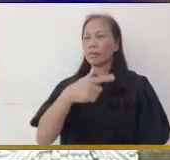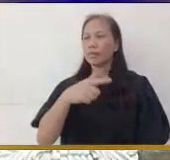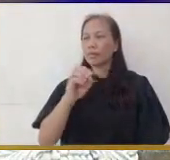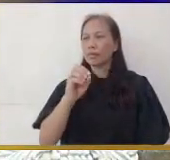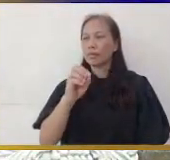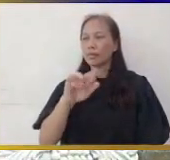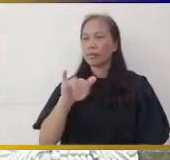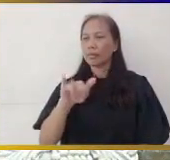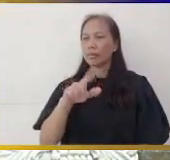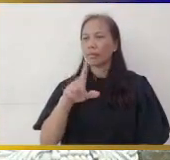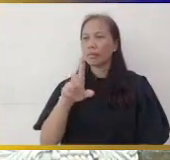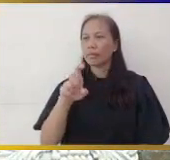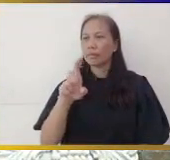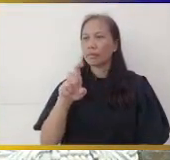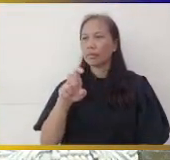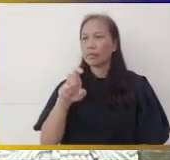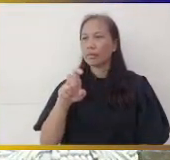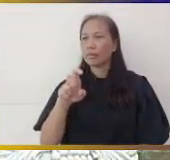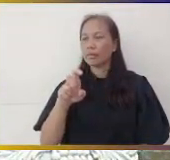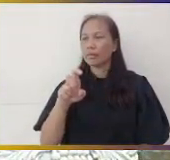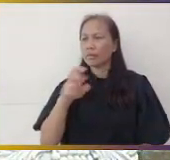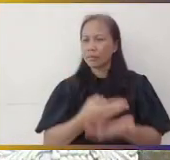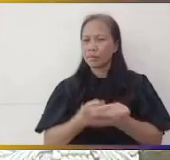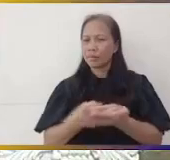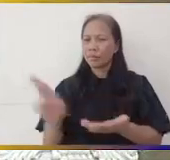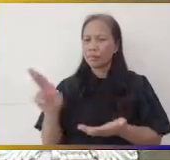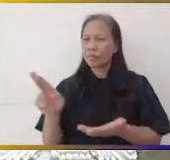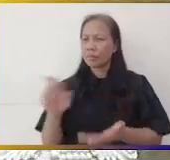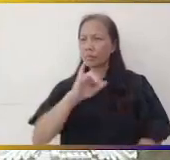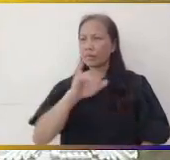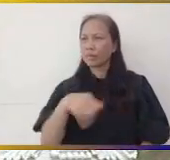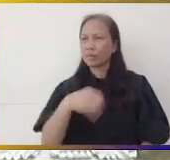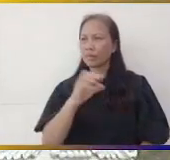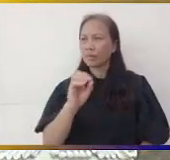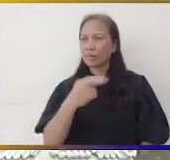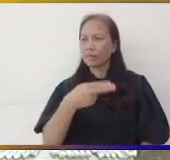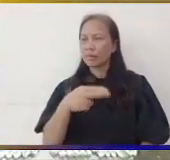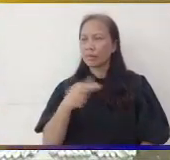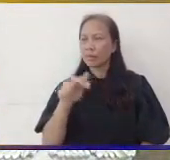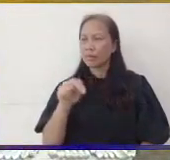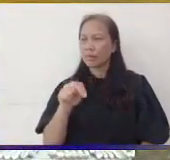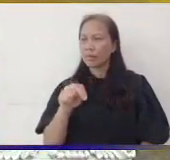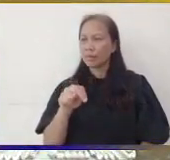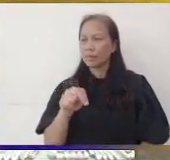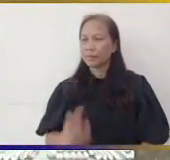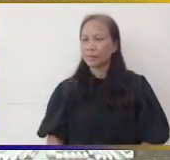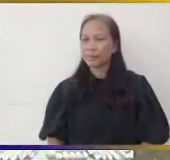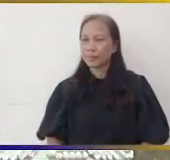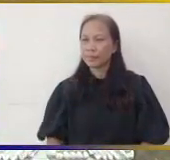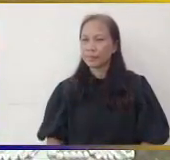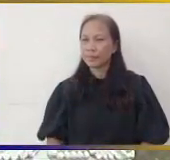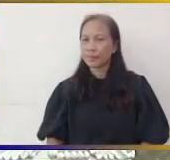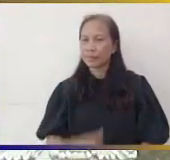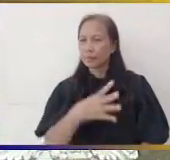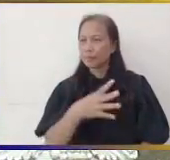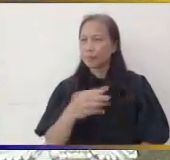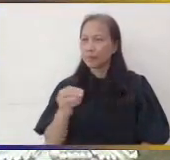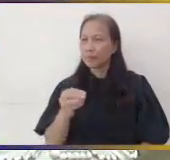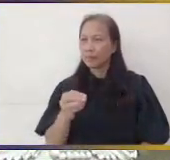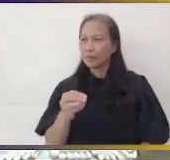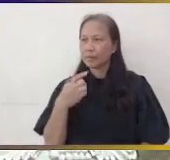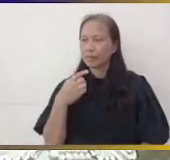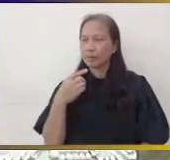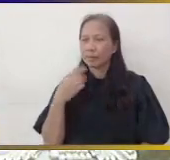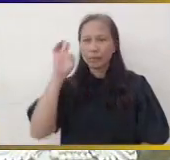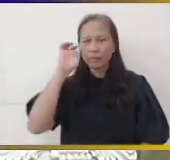excommunicate naman po si John W cliff ah and siya po y nag excommunicate kay John wycliff and siya po